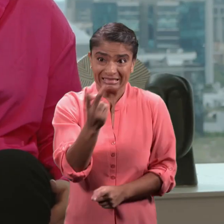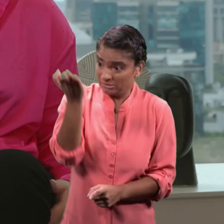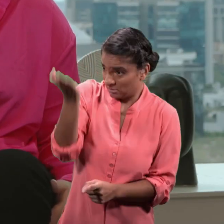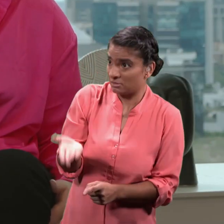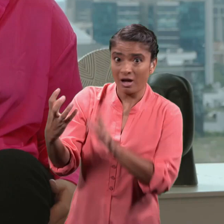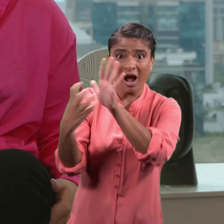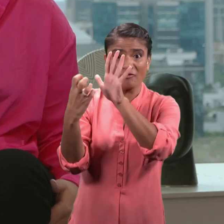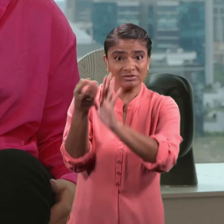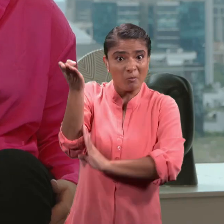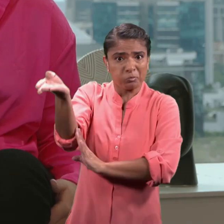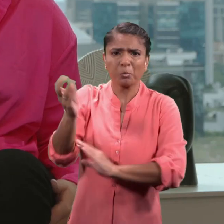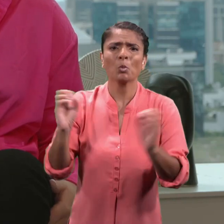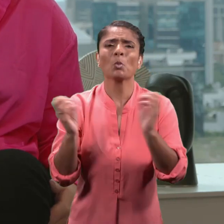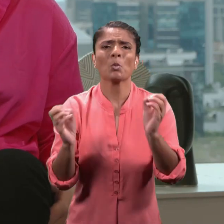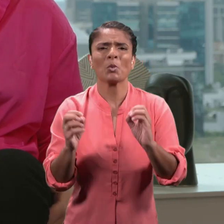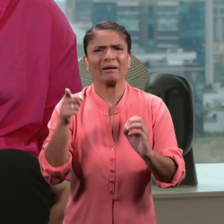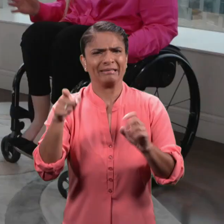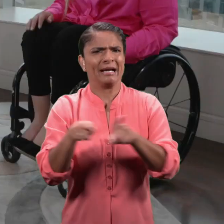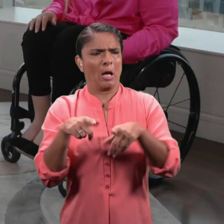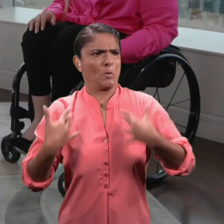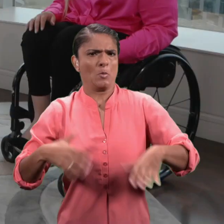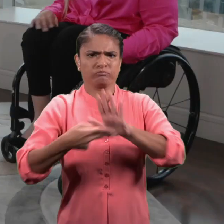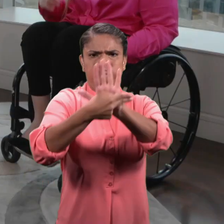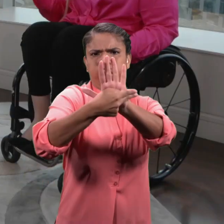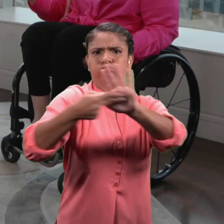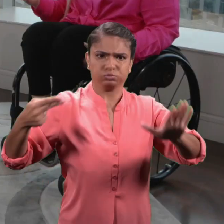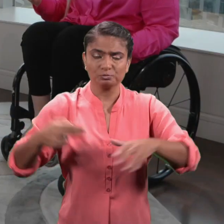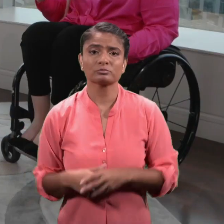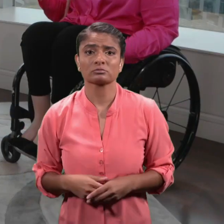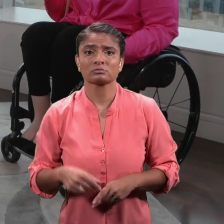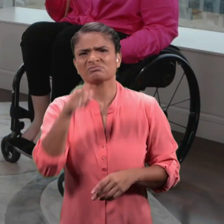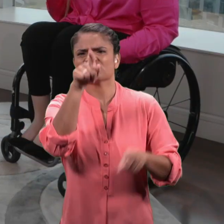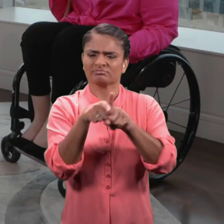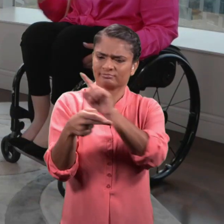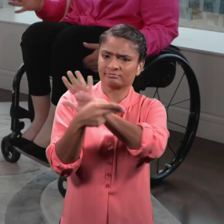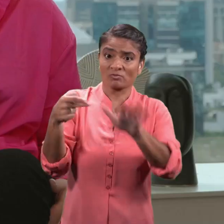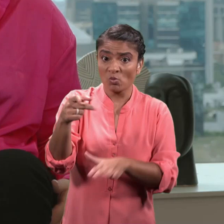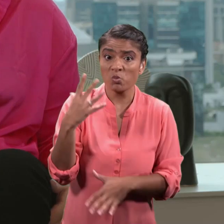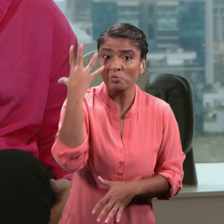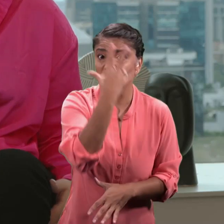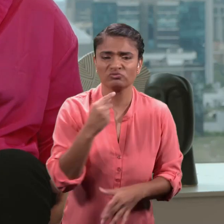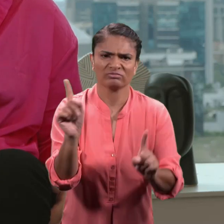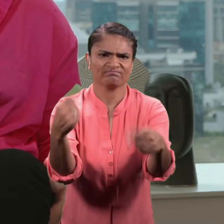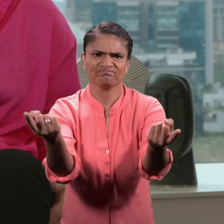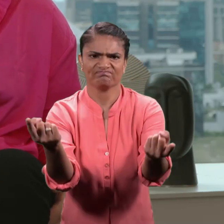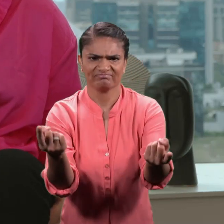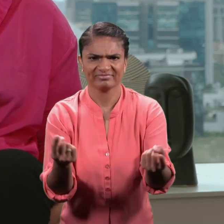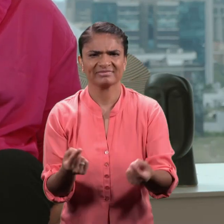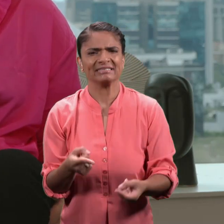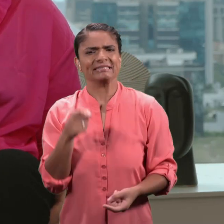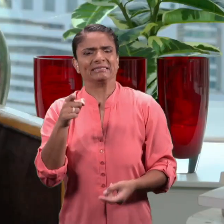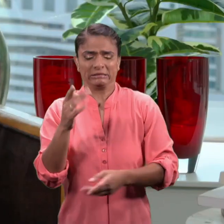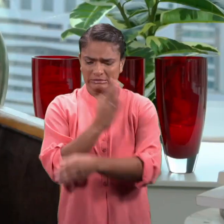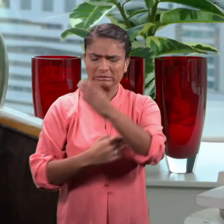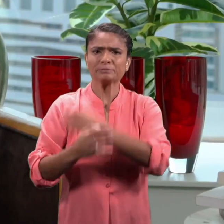mall loop, jy sien nie ons op die advertensies van klere nie. Ja. En dis al die stereotype, en die stereotype is, maar jy kan nie mooi wees nie, jy kan nie suksesvol